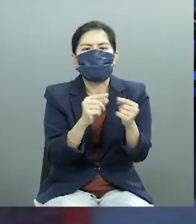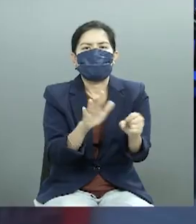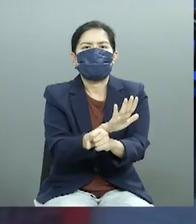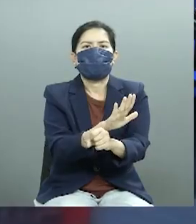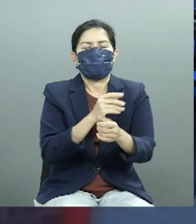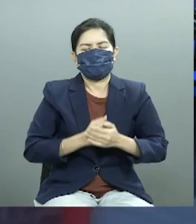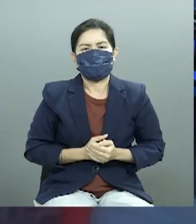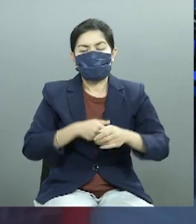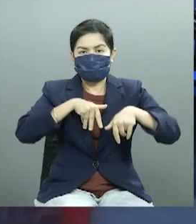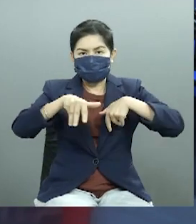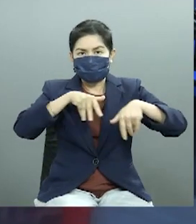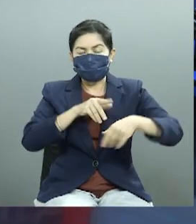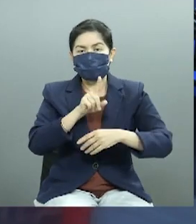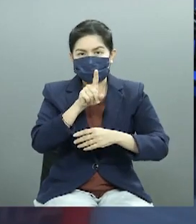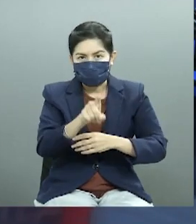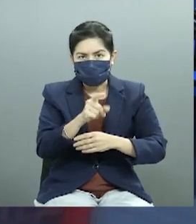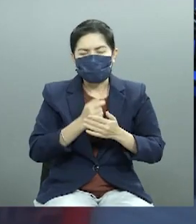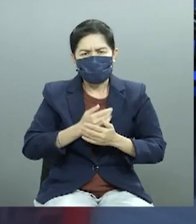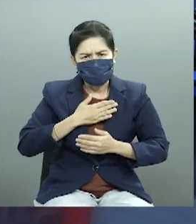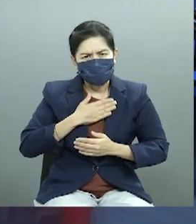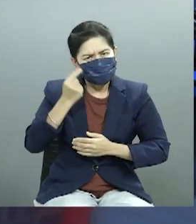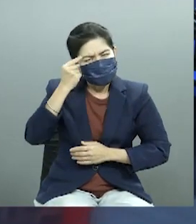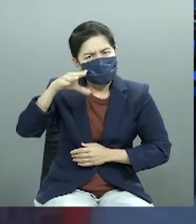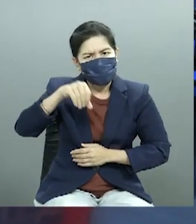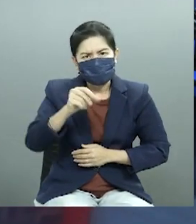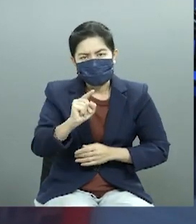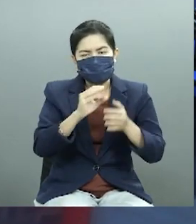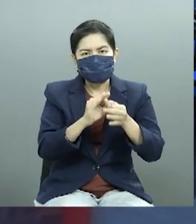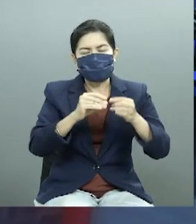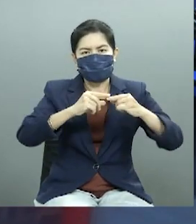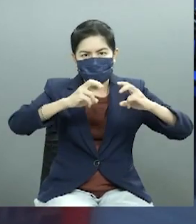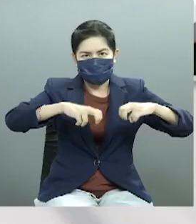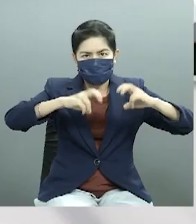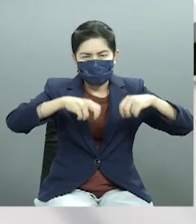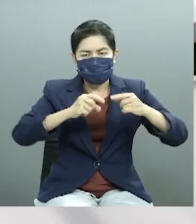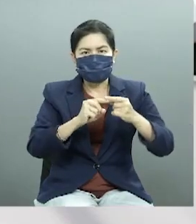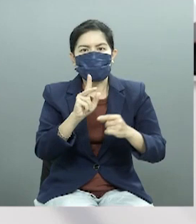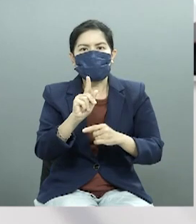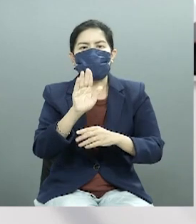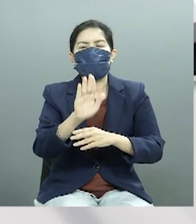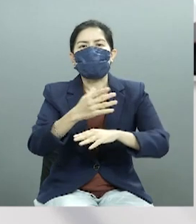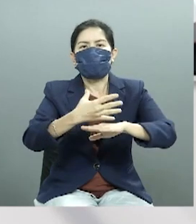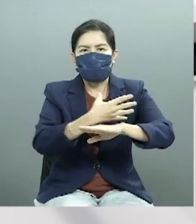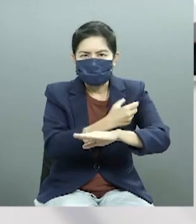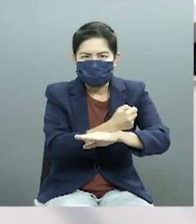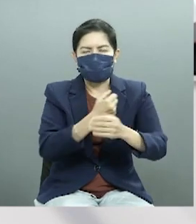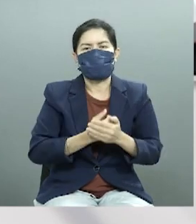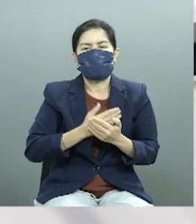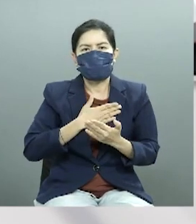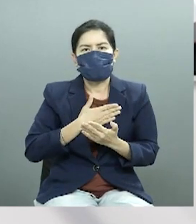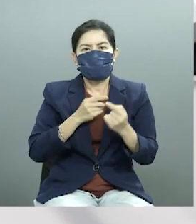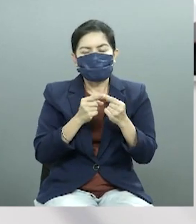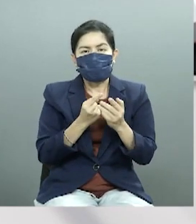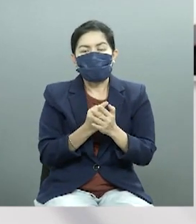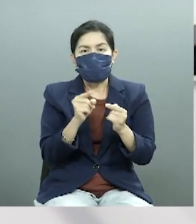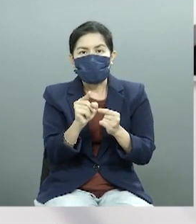ากคำถามของคุณผู้ชมที่ถามมาว่าเราใช้หลักอะไรในการวิเคราะห์ข่าวการเมืองนะครับต้องบอกว่าในทุกๆครั้งเรามักจะนำความคิด